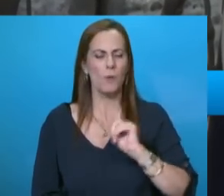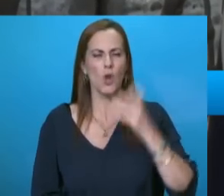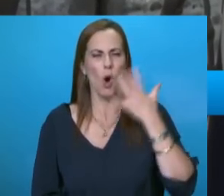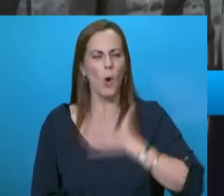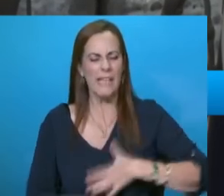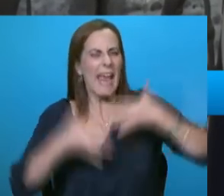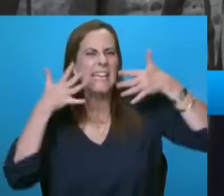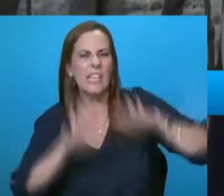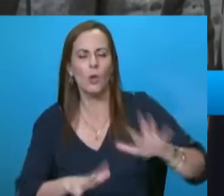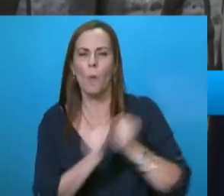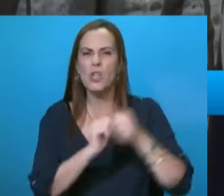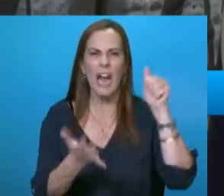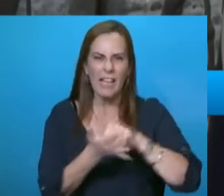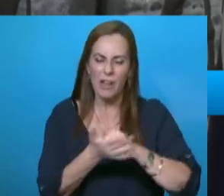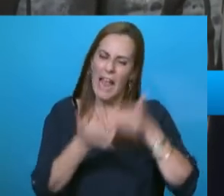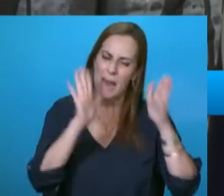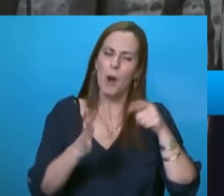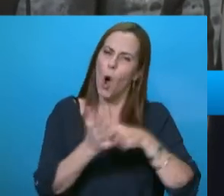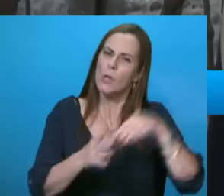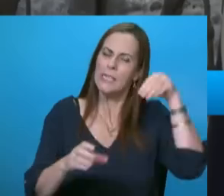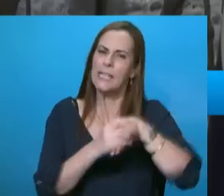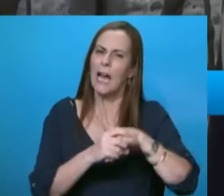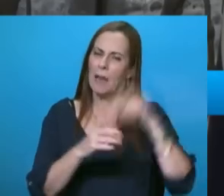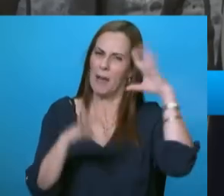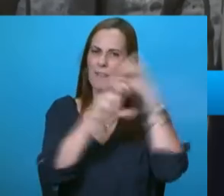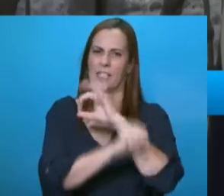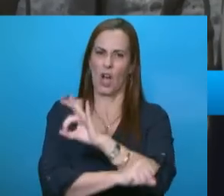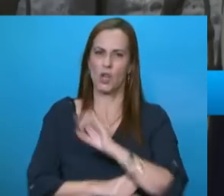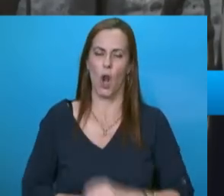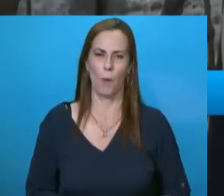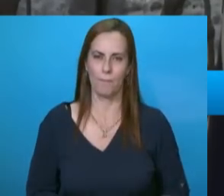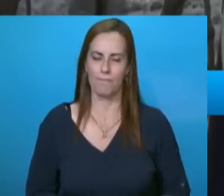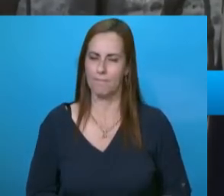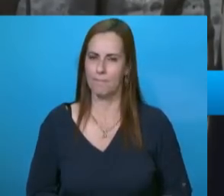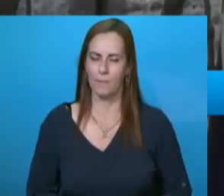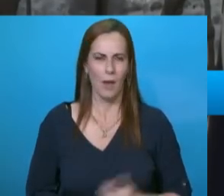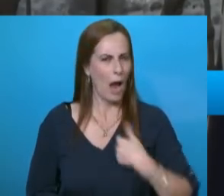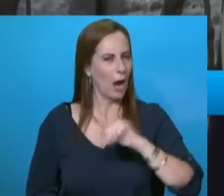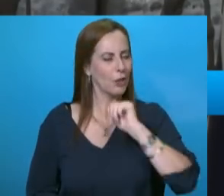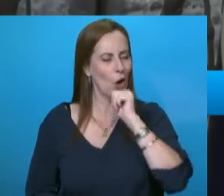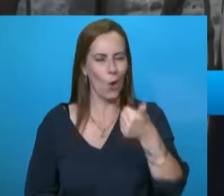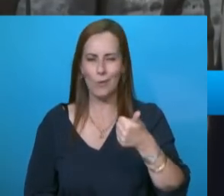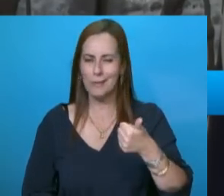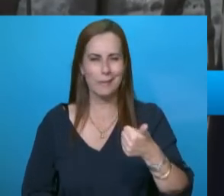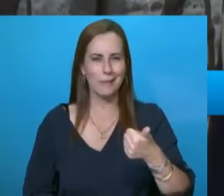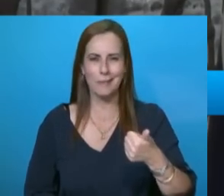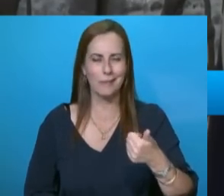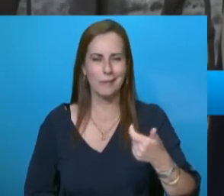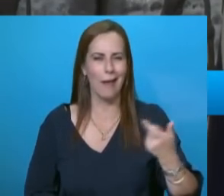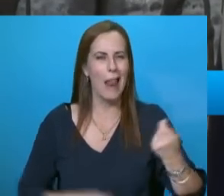למי שחלילה האלימות היא חלק מדרכו. אינני מתכוון לבזבז זמן על שיקולי